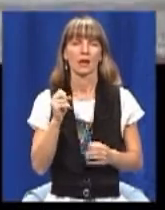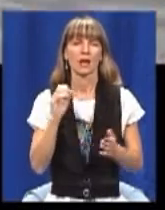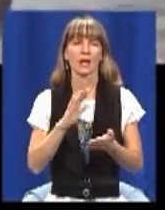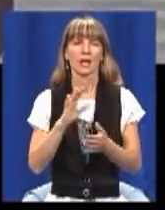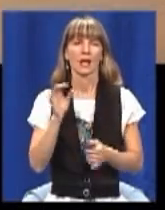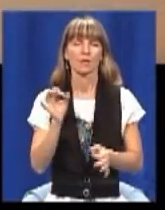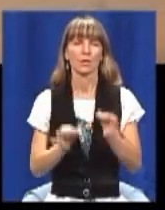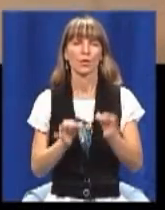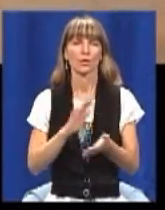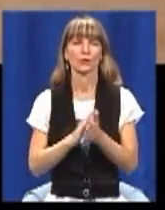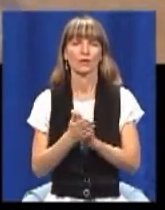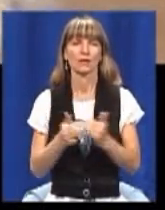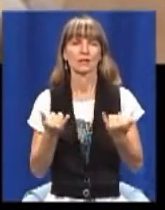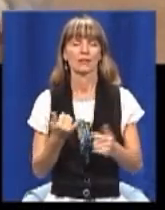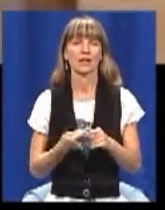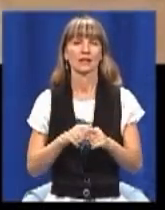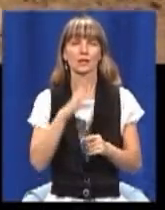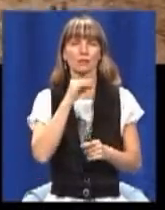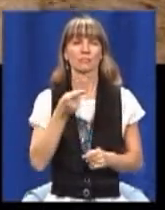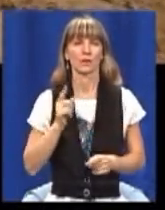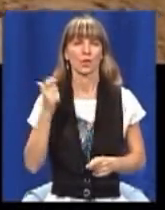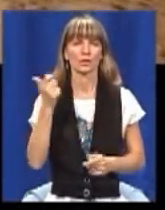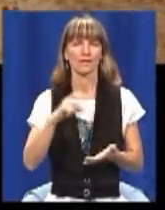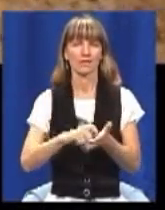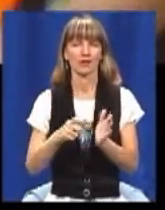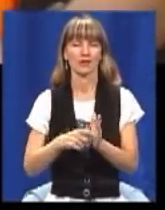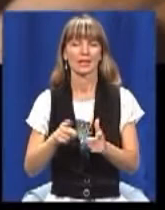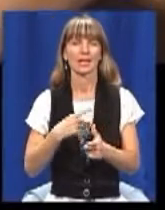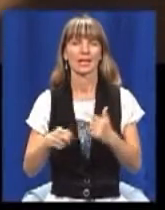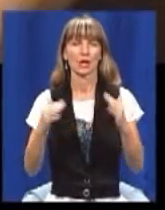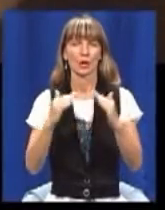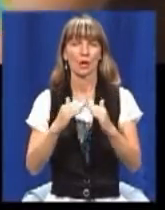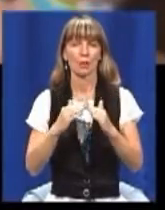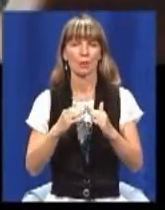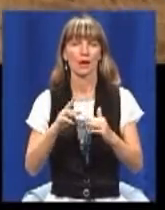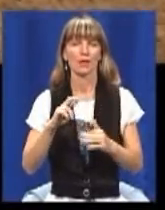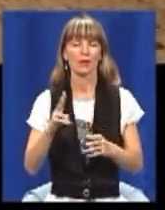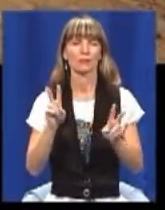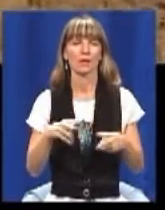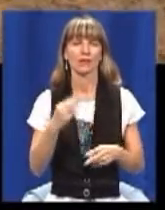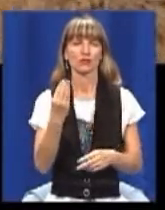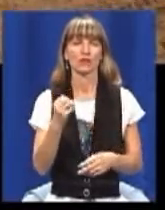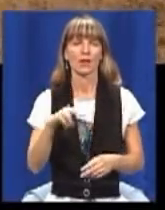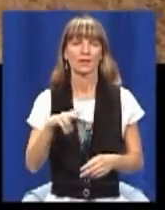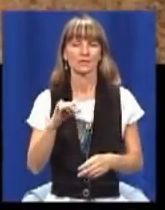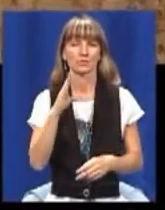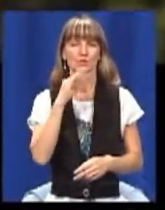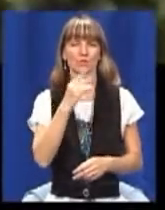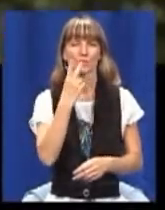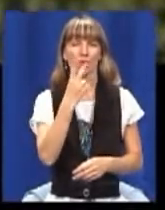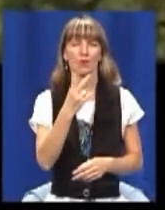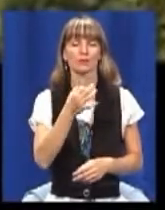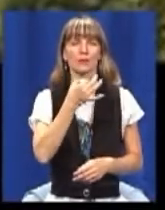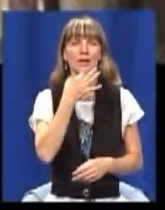умови. Сьогодні ж цей песик – справжній господар квартири чи будинка. Як правило, Шелті здатна з першого погляду